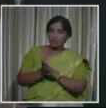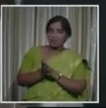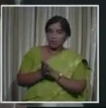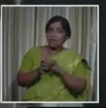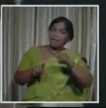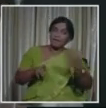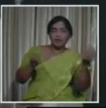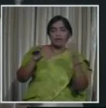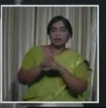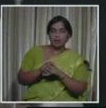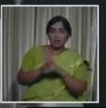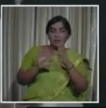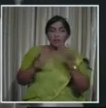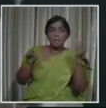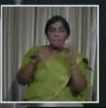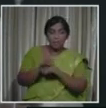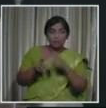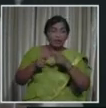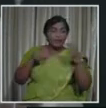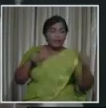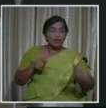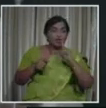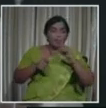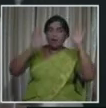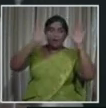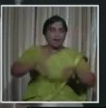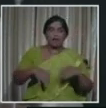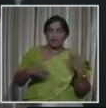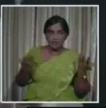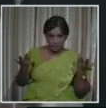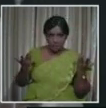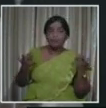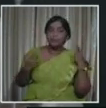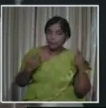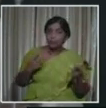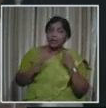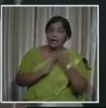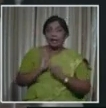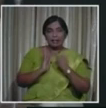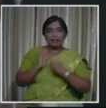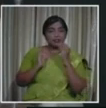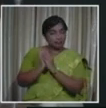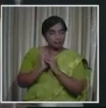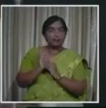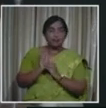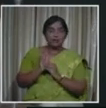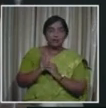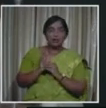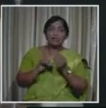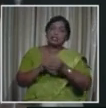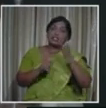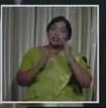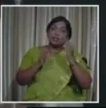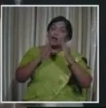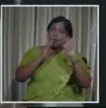නම් බාර ගන්න කියලා හැබැයි බාර ගන්න කියලා විපක්ෂයේ කෙනෙක් කවුරුවත් බාර ගන්න ඉන්නෙත් නැහැ ඒ වලත් කොන්දේසි දානවා බාර ගන්න කියලා කියනකොට තියෙනවා ජනාධිපතිතුමත්